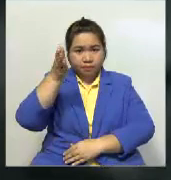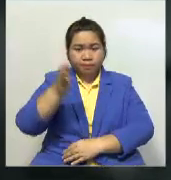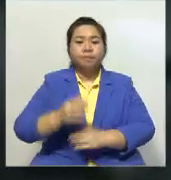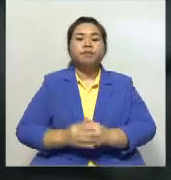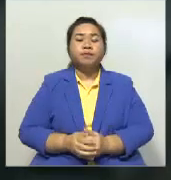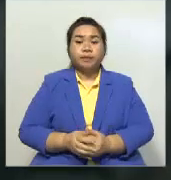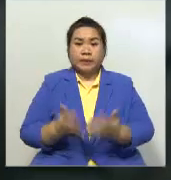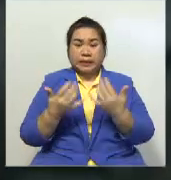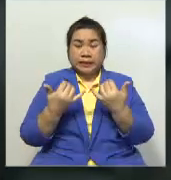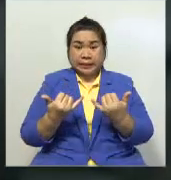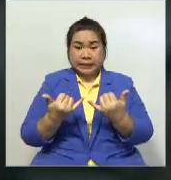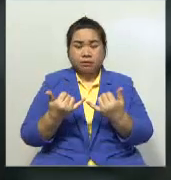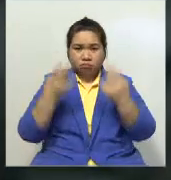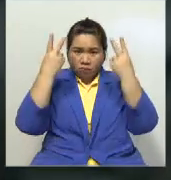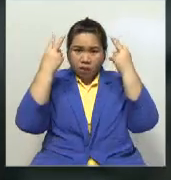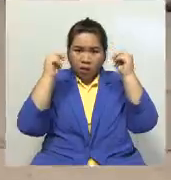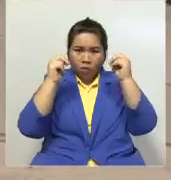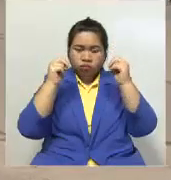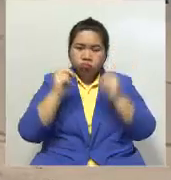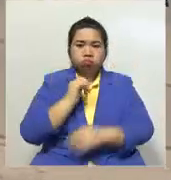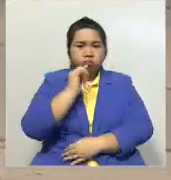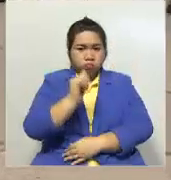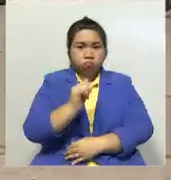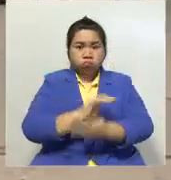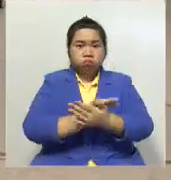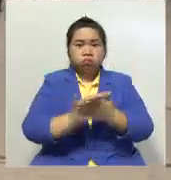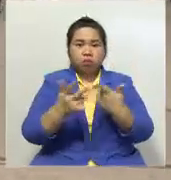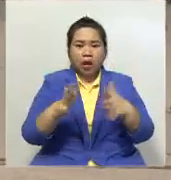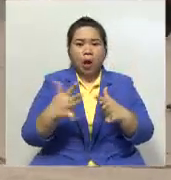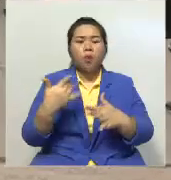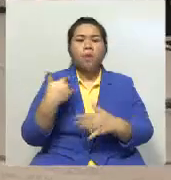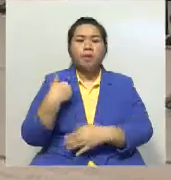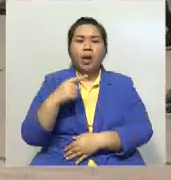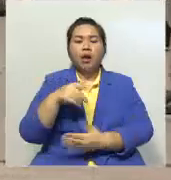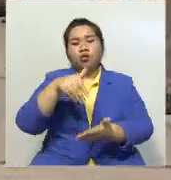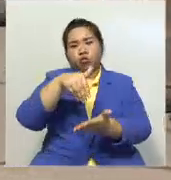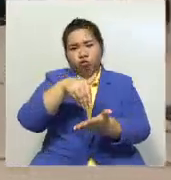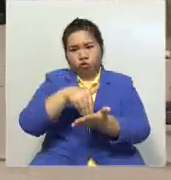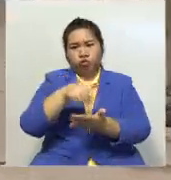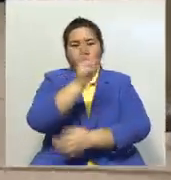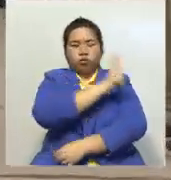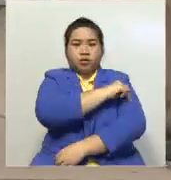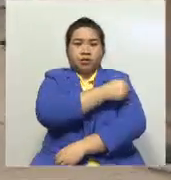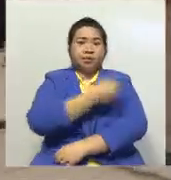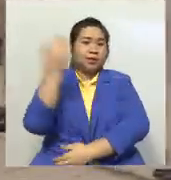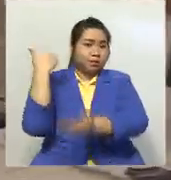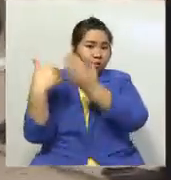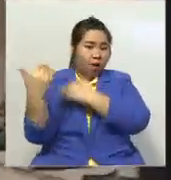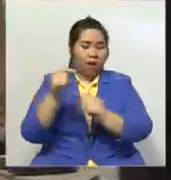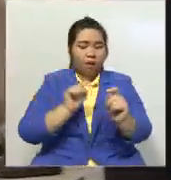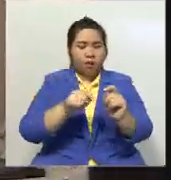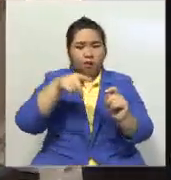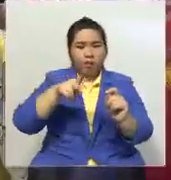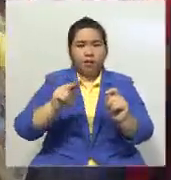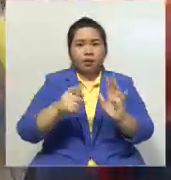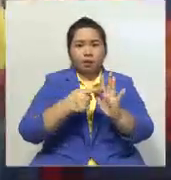ะที่ทันทีที่นายกรัฐมนตรีเดินทางเสร็จสิ้นนะคะก็มาที่ศูนย์การแพทย์ แพทย์แผนไทยพนาอำเภอพนาจังหวัดอำนาจเ